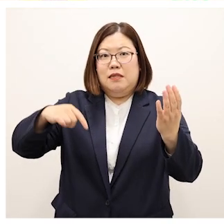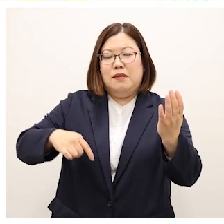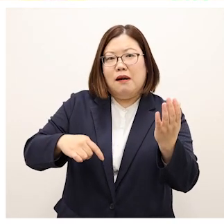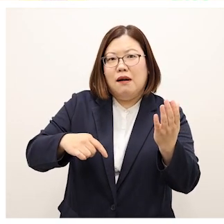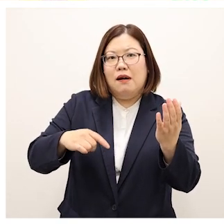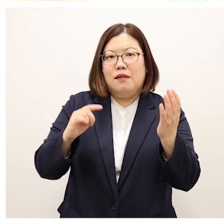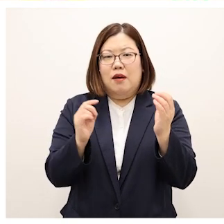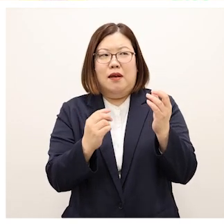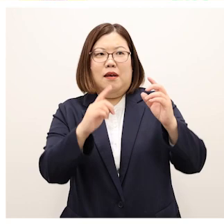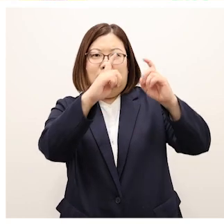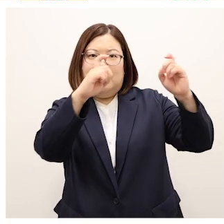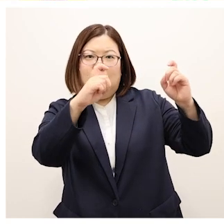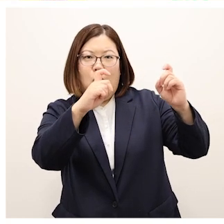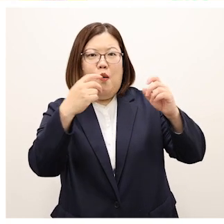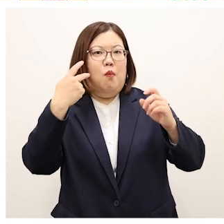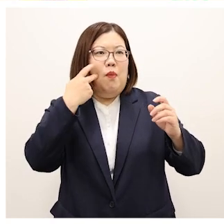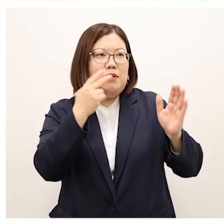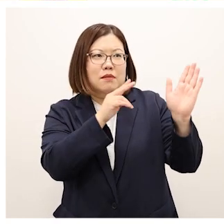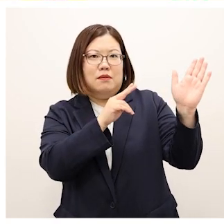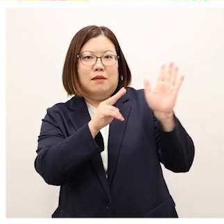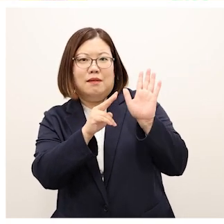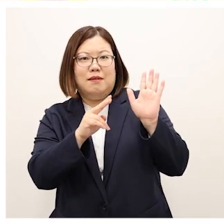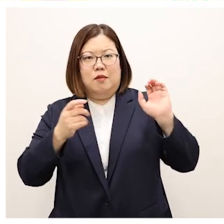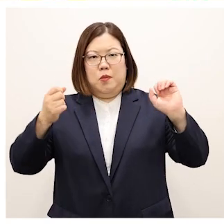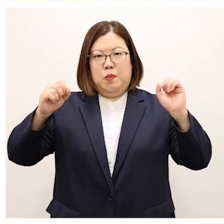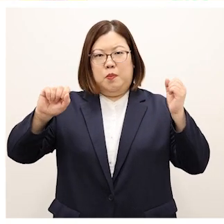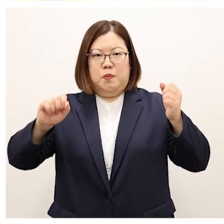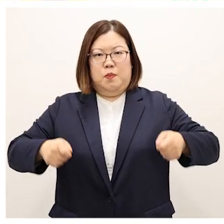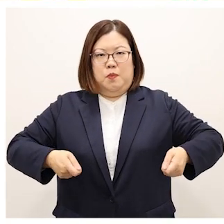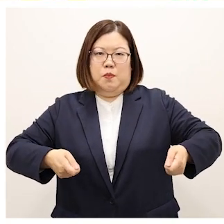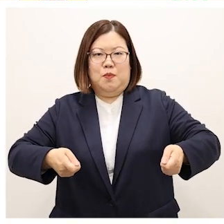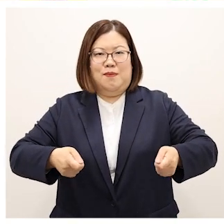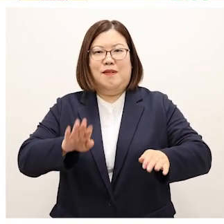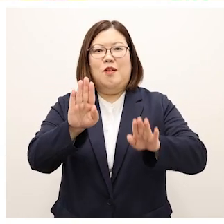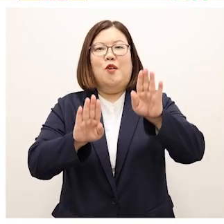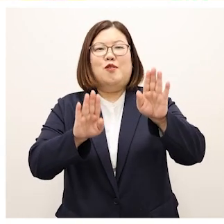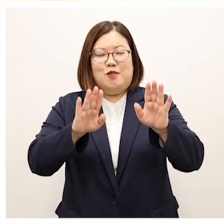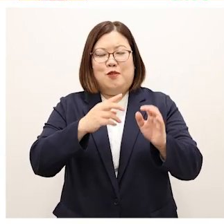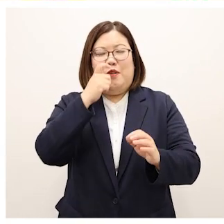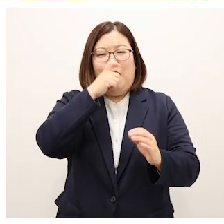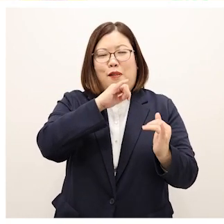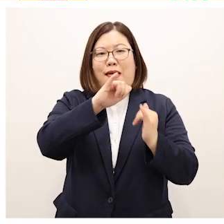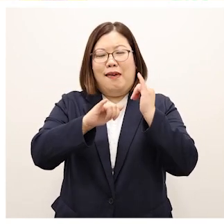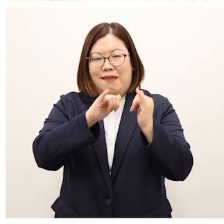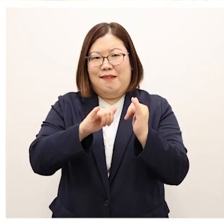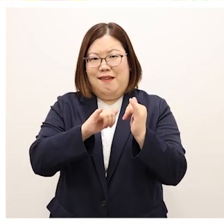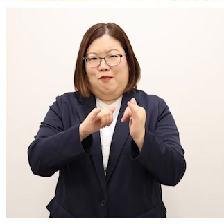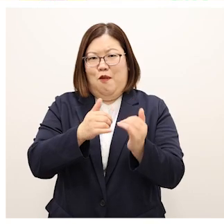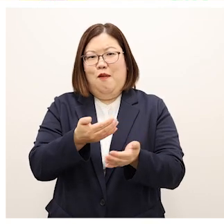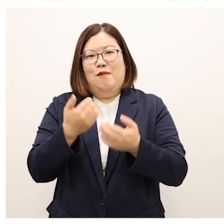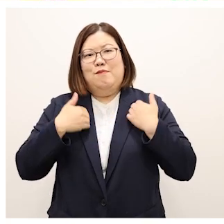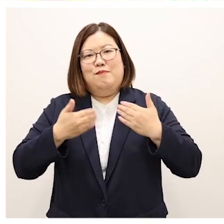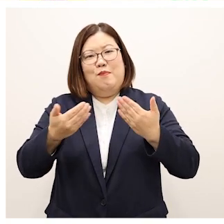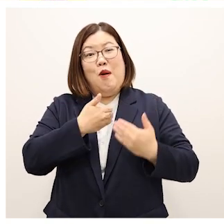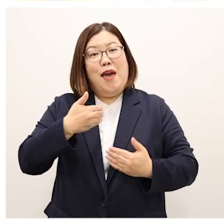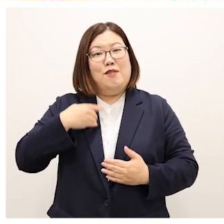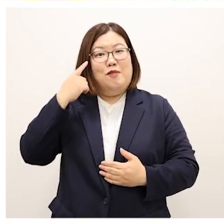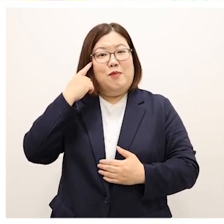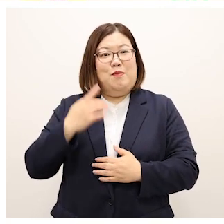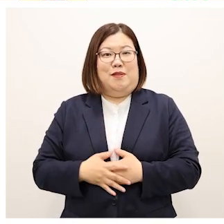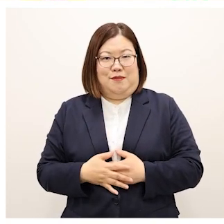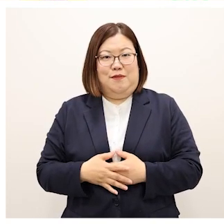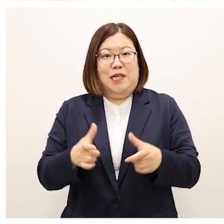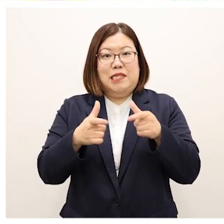址の松を背景に、幽玄にあふれる古典芸能をご堪能いただけます。鑑賞券